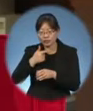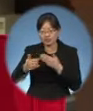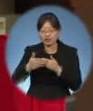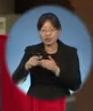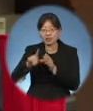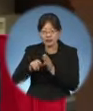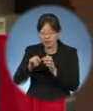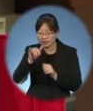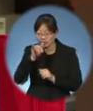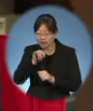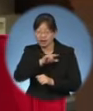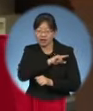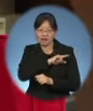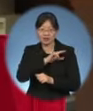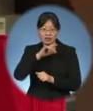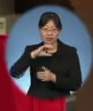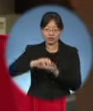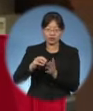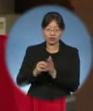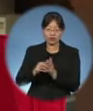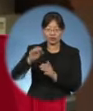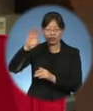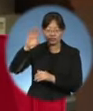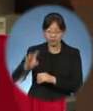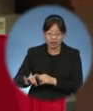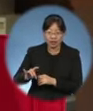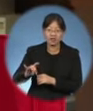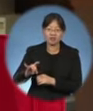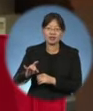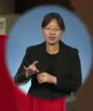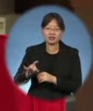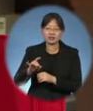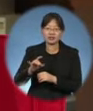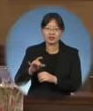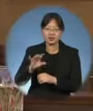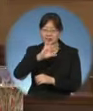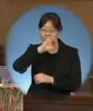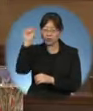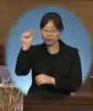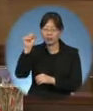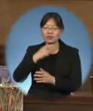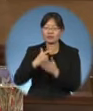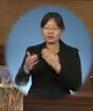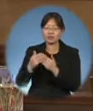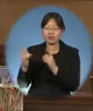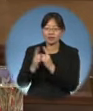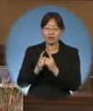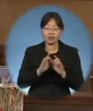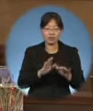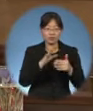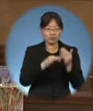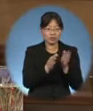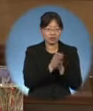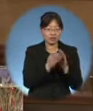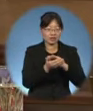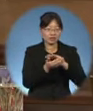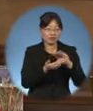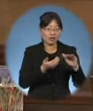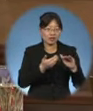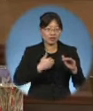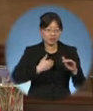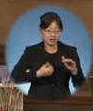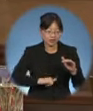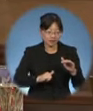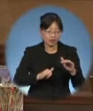경험을 그때 하면 가장 훌륭한 성취를 하게 되는 그 시기. 알겠습니다. 오늘 제가 거죠. 프로그램 시작하면서 우리 아이